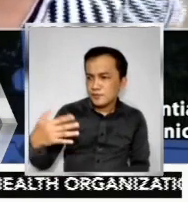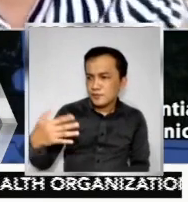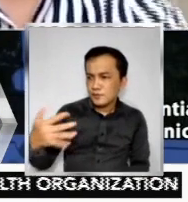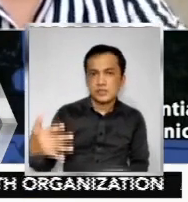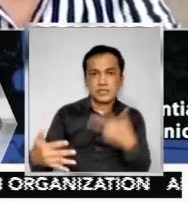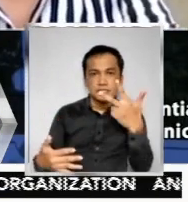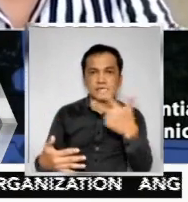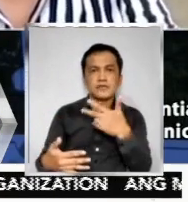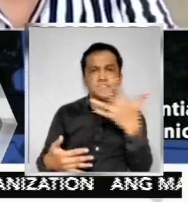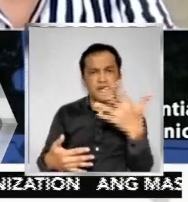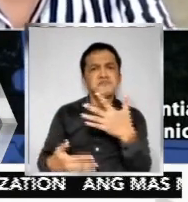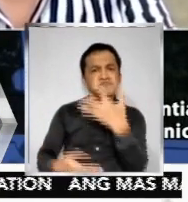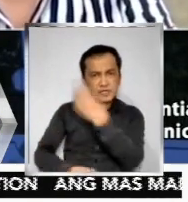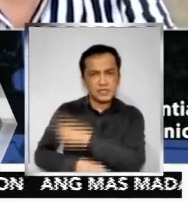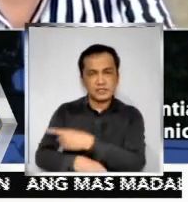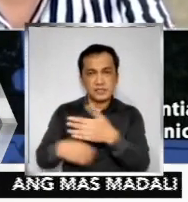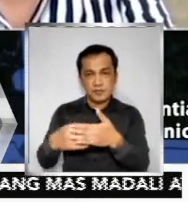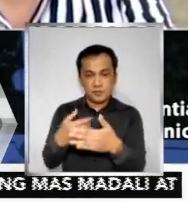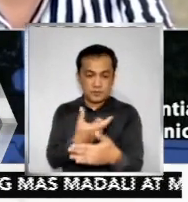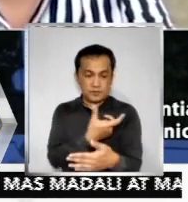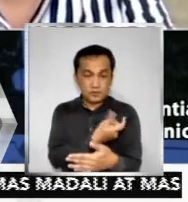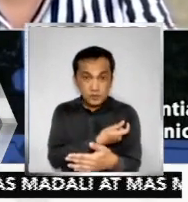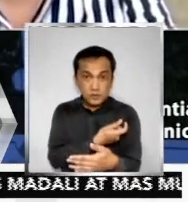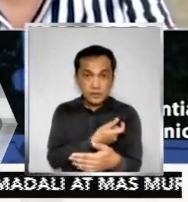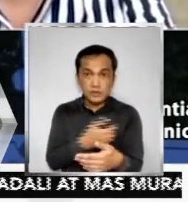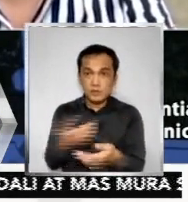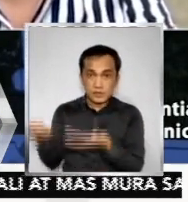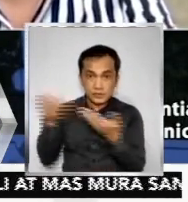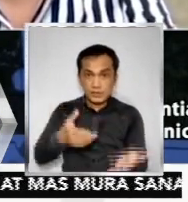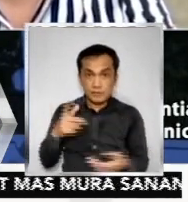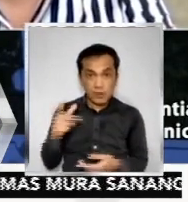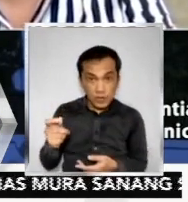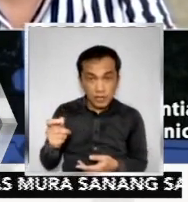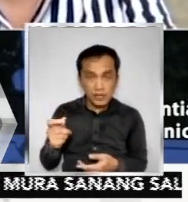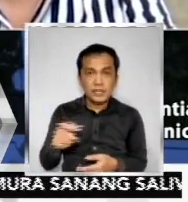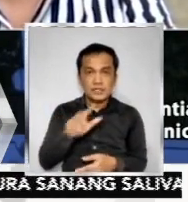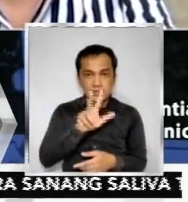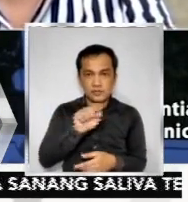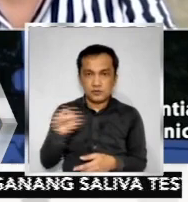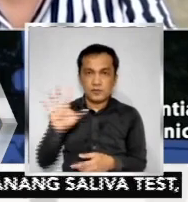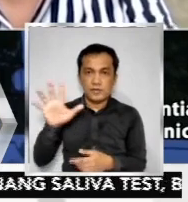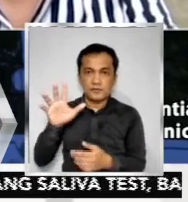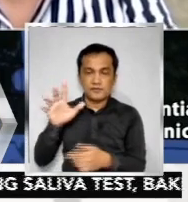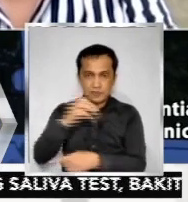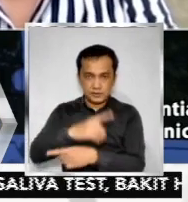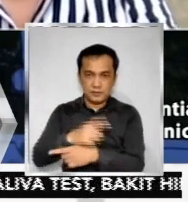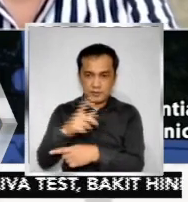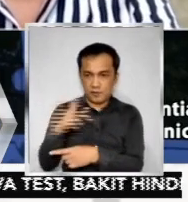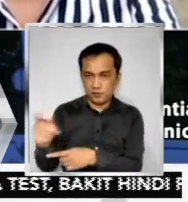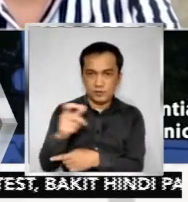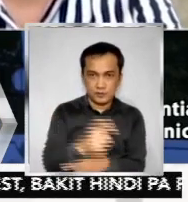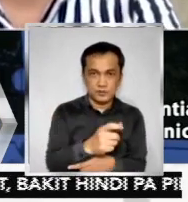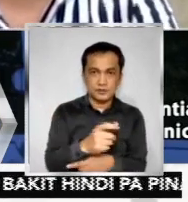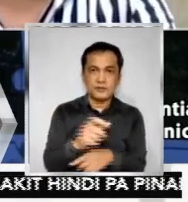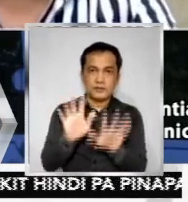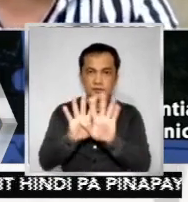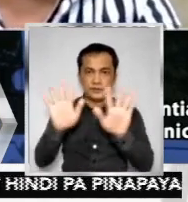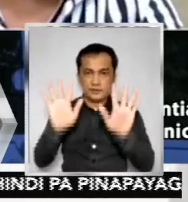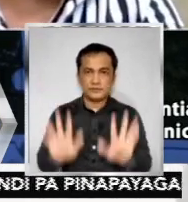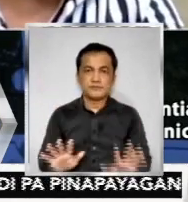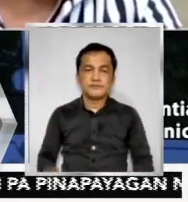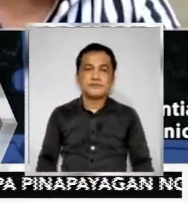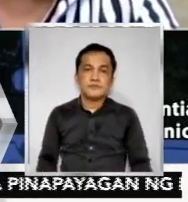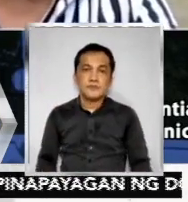natin mabakuna. Pagdating ng bakuna, 3 to 5 days bago mabakuna sa mga frontliners. Alright, so